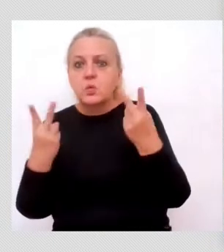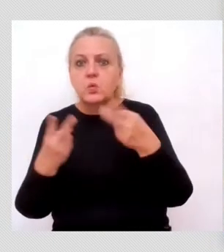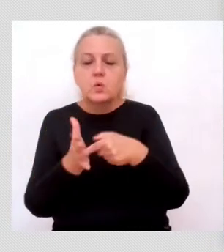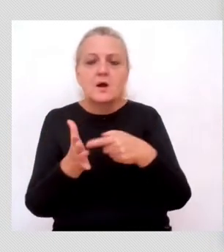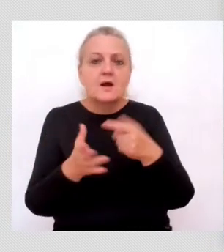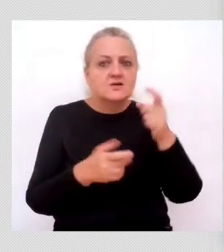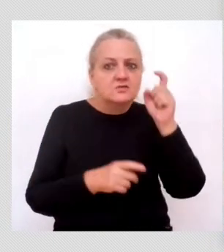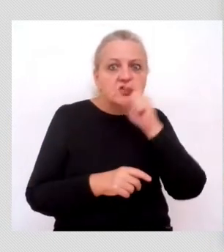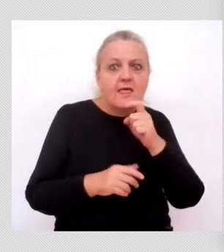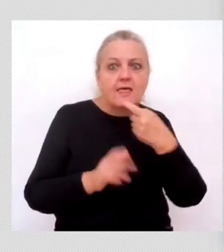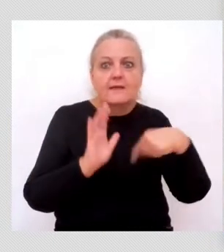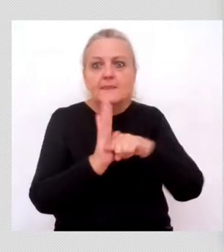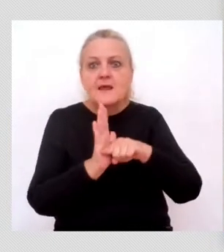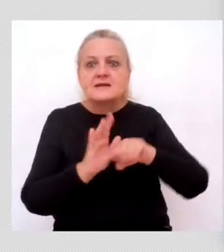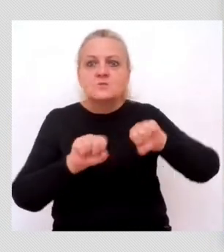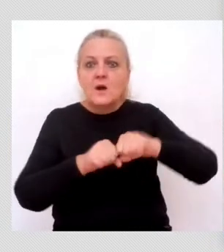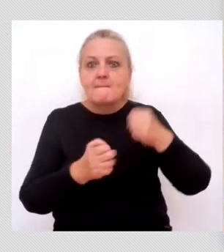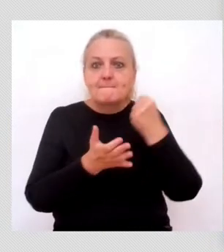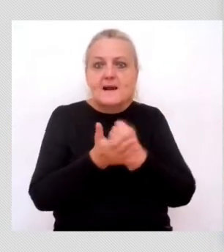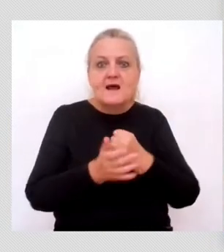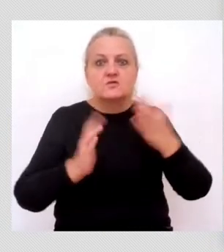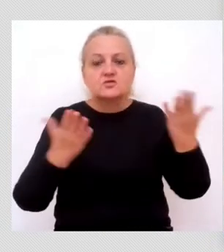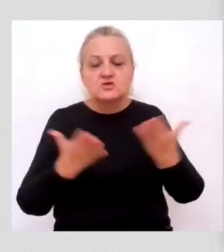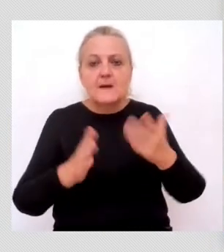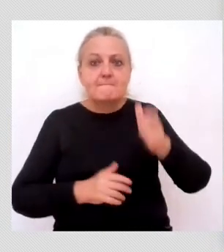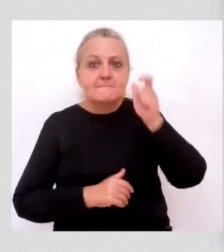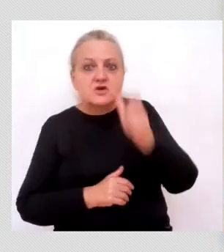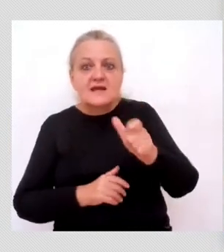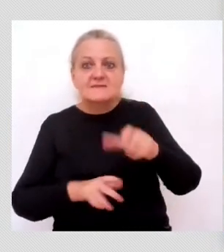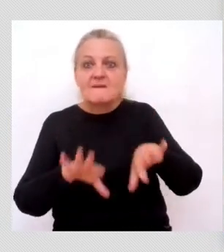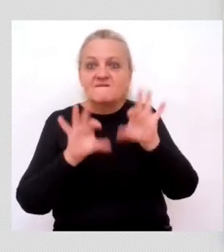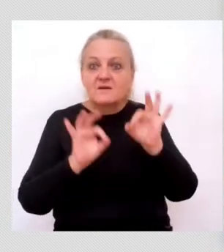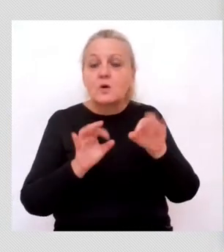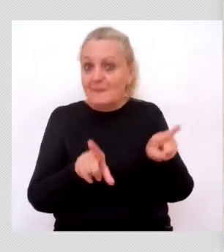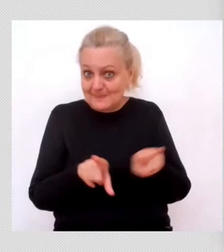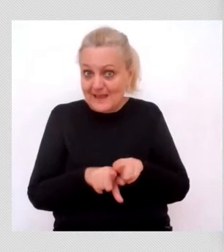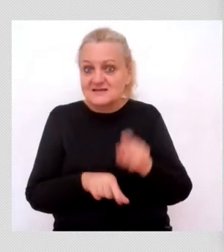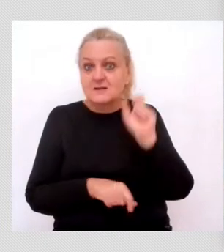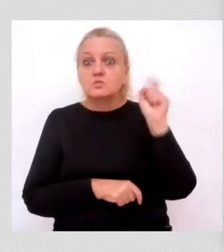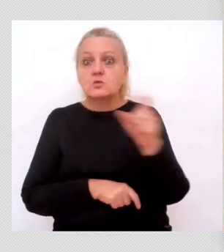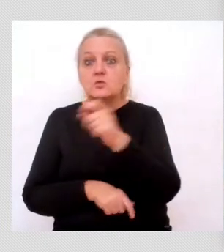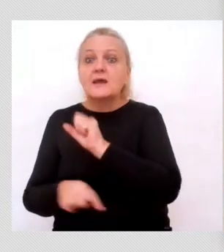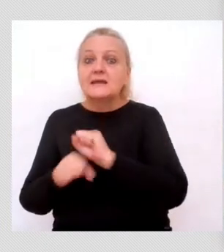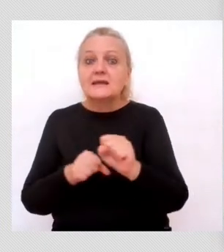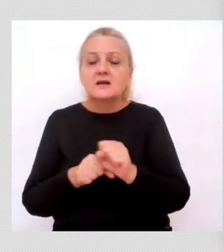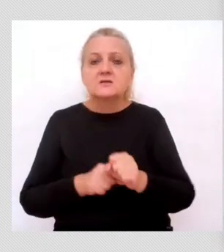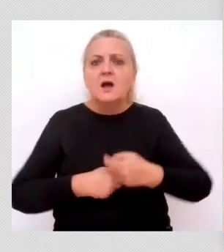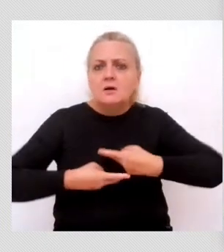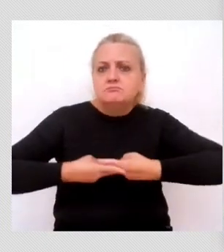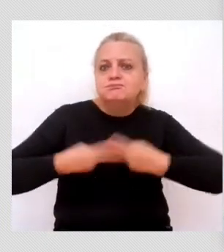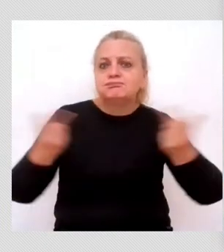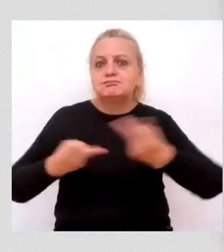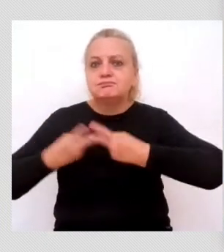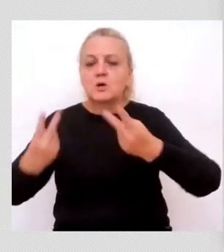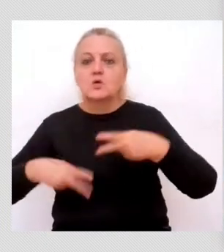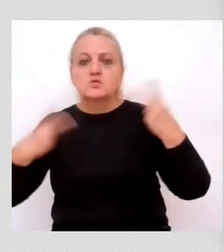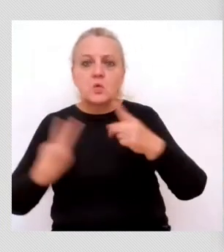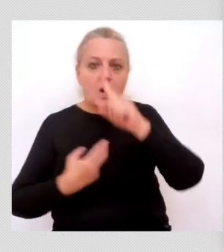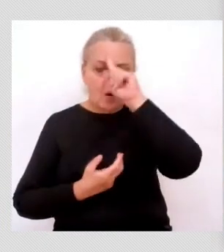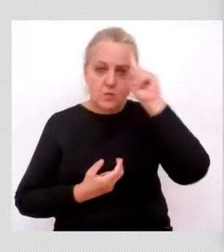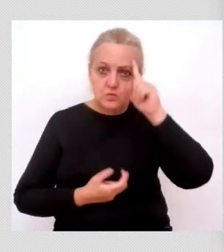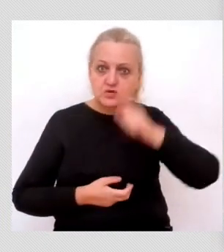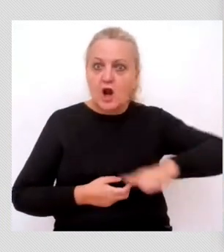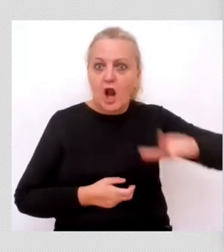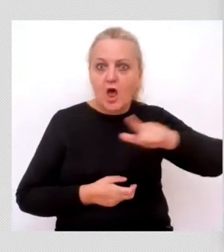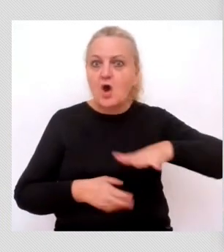gdzie naruszono prawo wyborcze, gdzie popełniono przestępstwo wyborcze, bo takie też się zdarzają, nagłaśniać, szukać społeczności lokalnych,